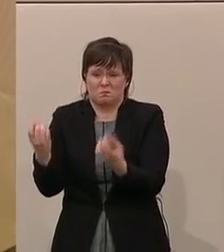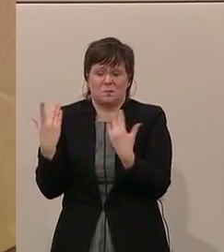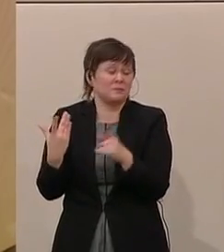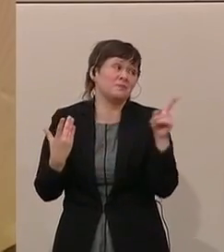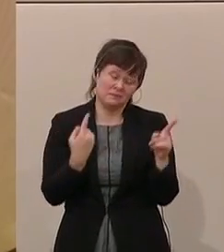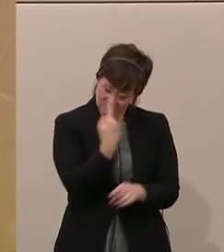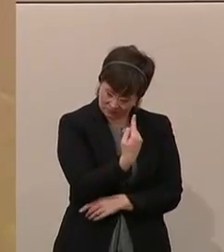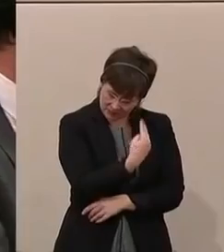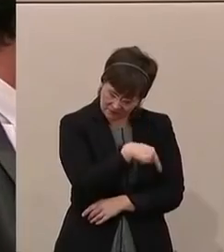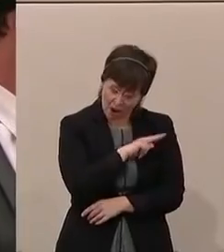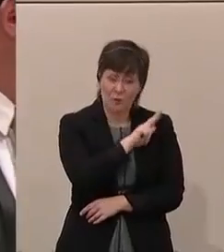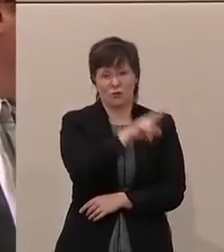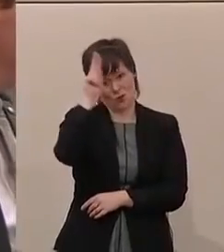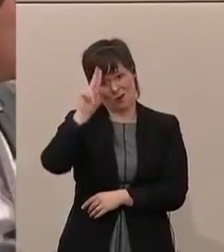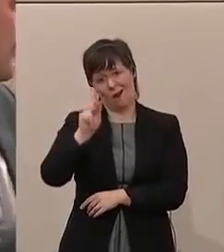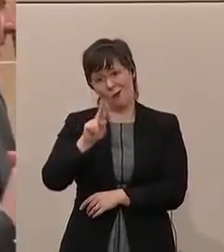SPÖ.